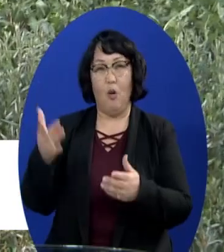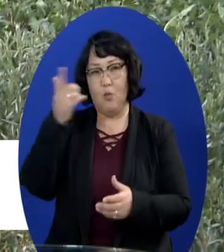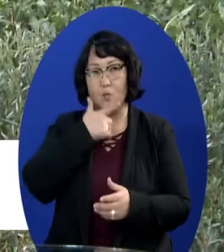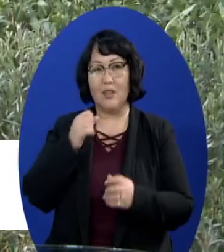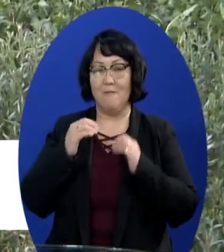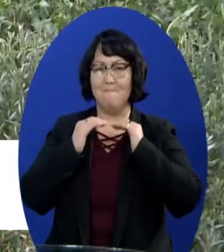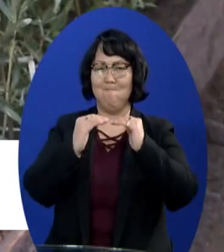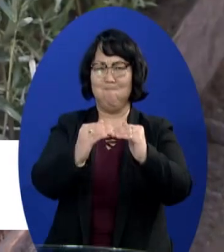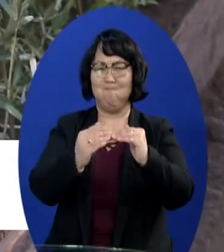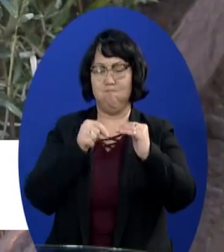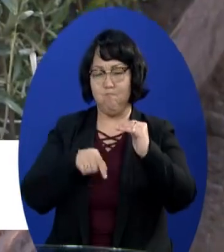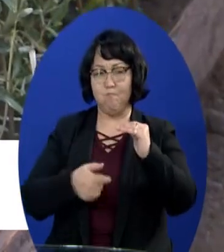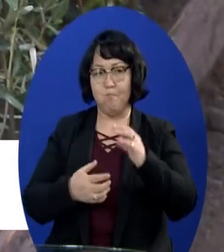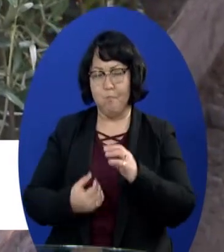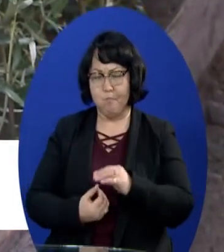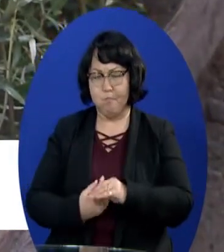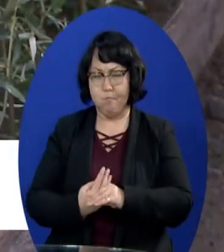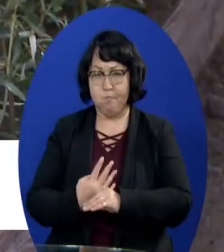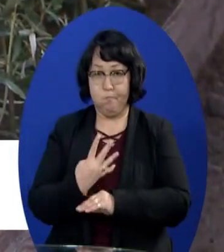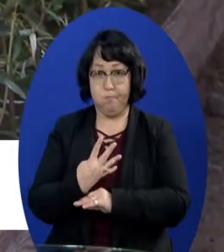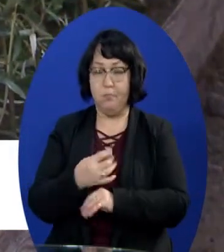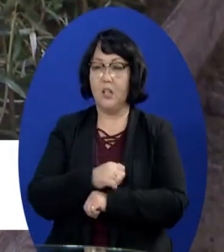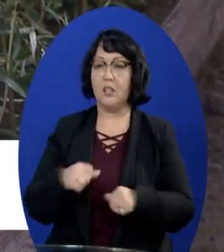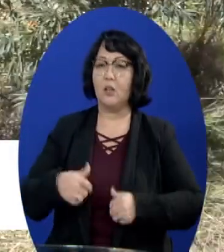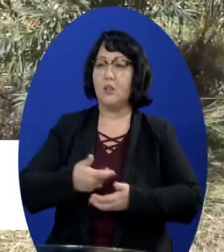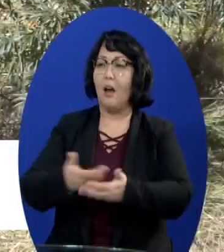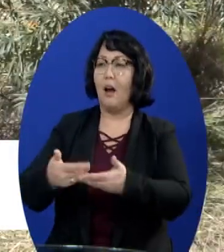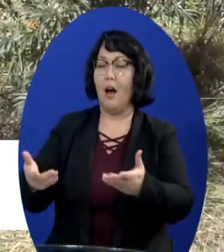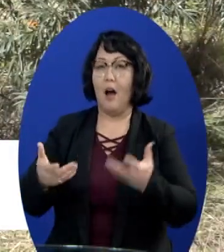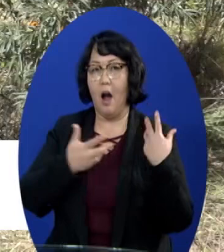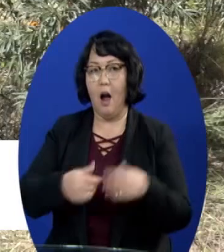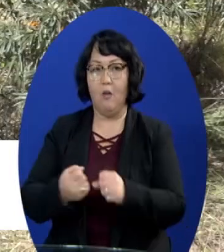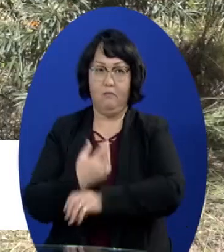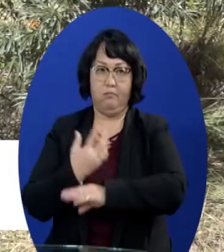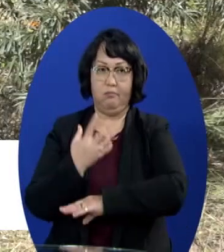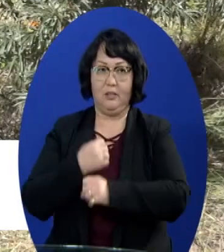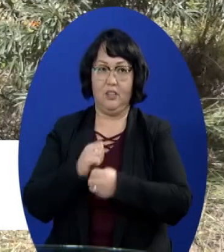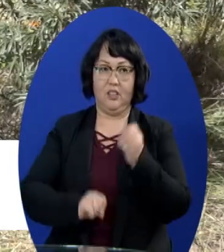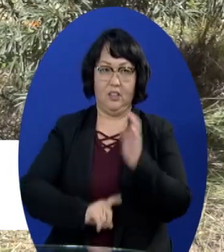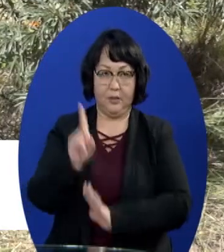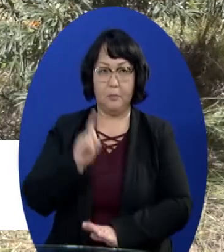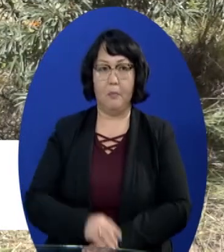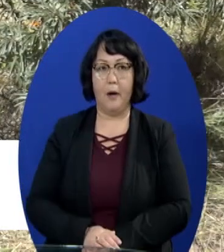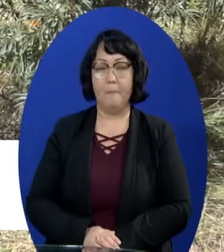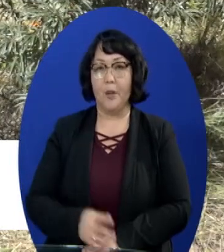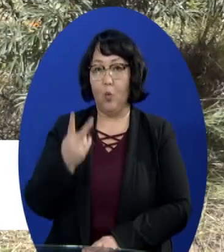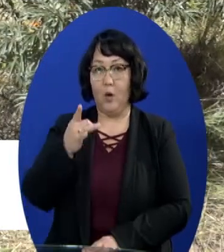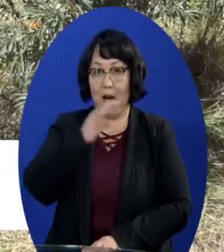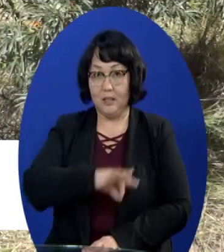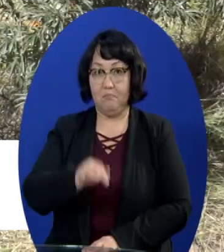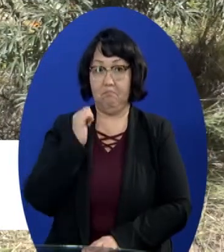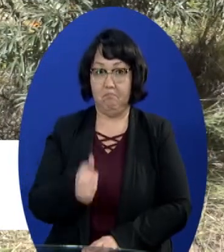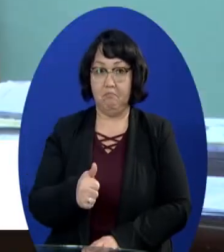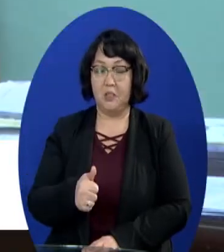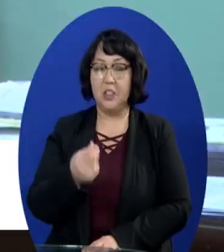хийж одоо хүлэмжинд боожуулаад тэгээд иргэдэд тарааж өгөх энэ ийм ажлуудыг бол хийж гисэн. За тэдний үр өгөөжөр өнөөдрийн одоо энэ